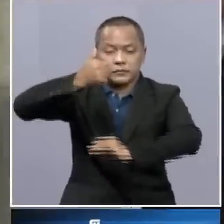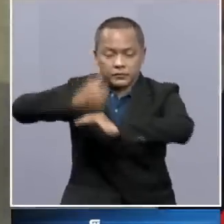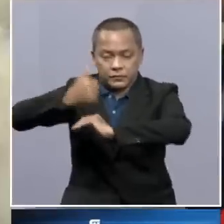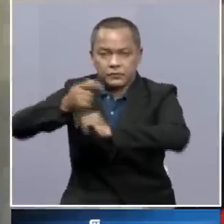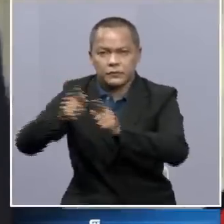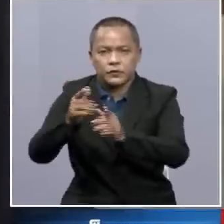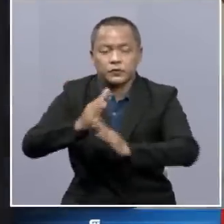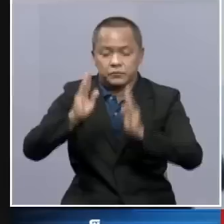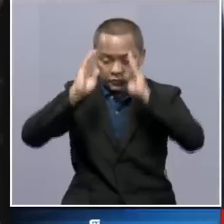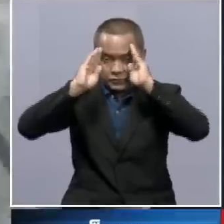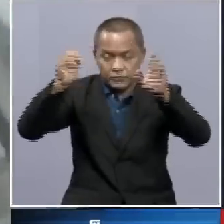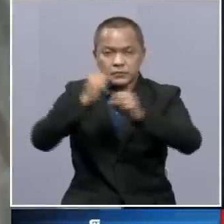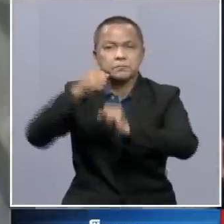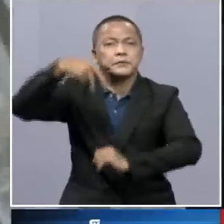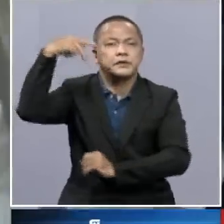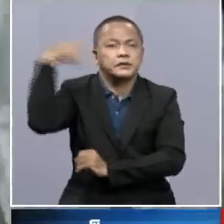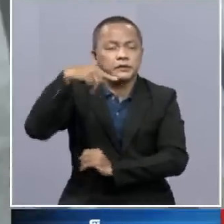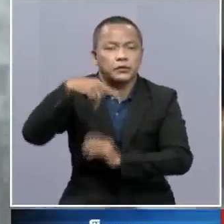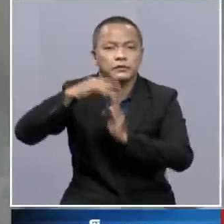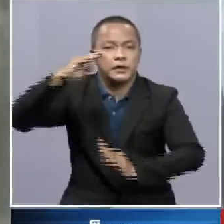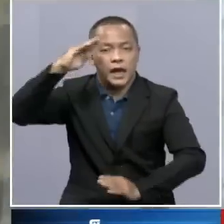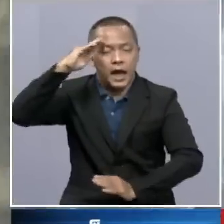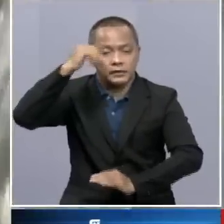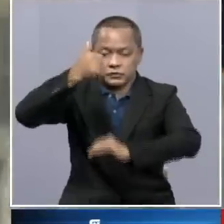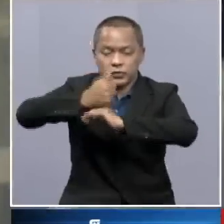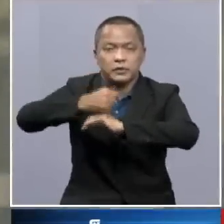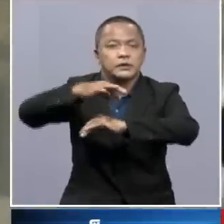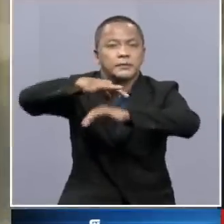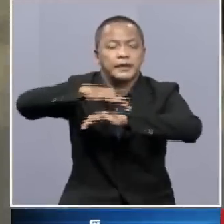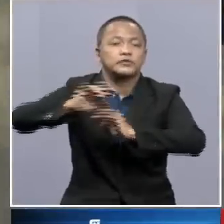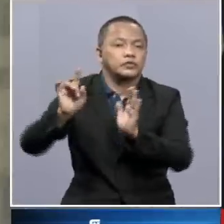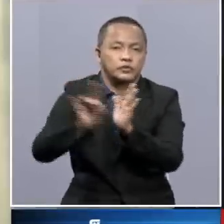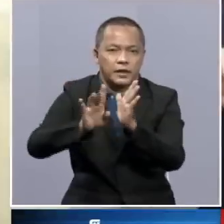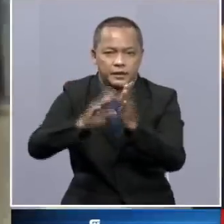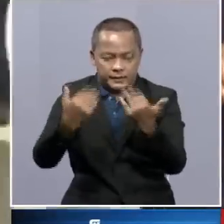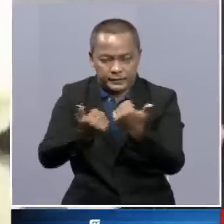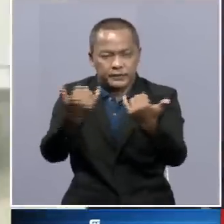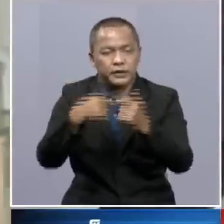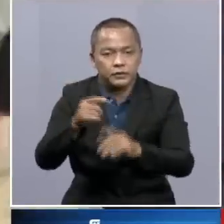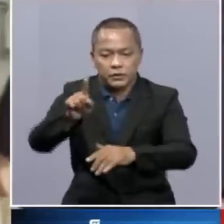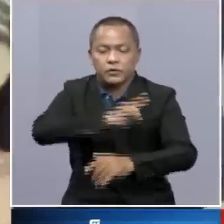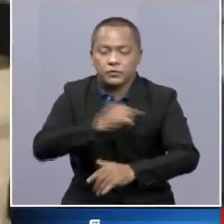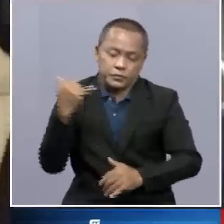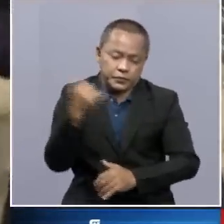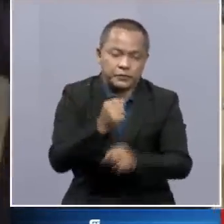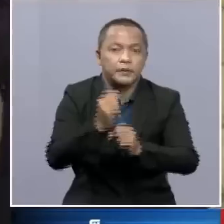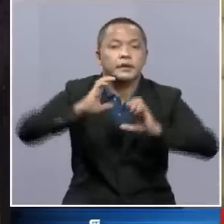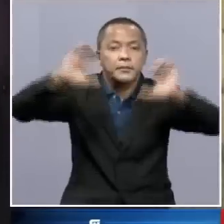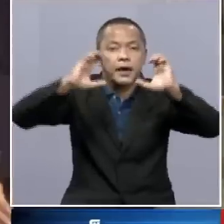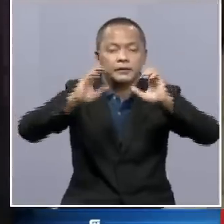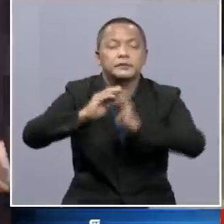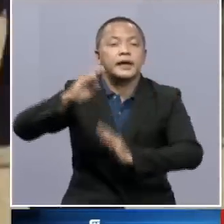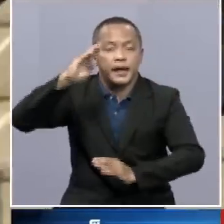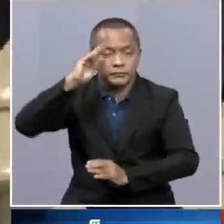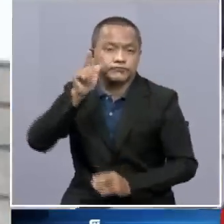และเป็นผู้ทรงคุณวุฒิพิเศษกองบัญชาการทหารสูงสุดเป็นตำแหน่งสุดท้ายนะครับหลังจากนั้นก็เข้ามามีบทบาทในรัฐบาลของไทยรัก